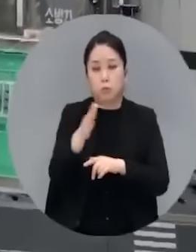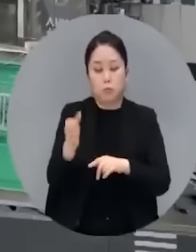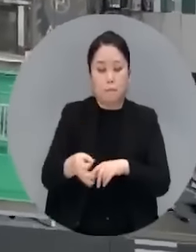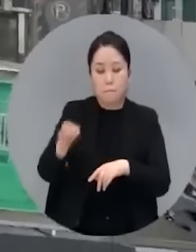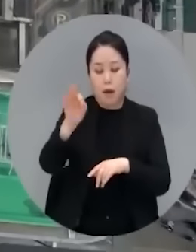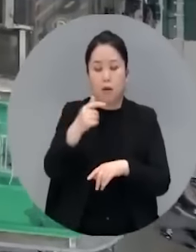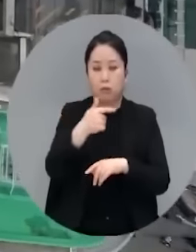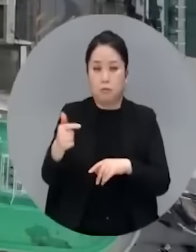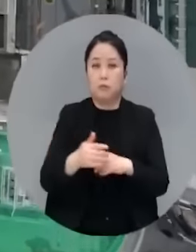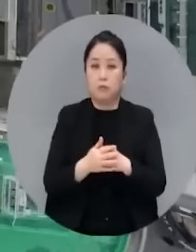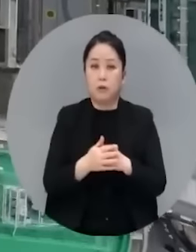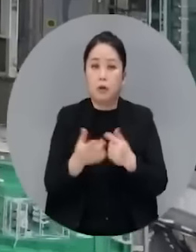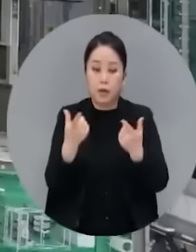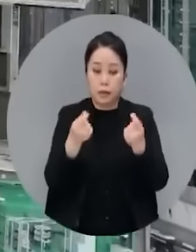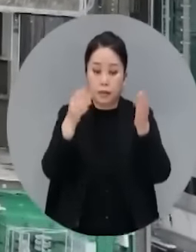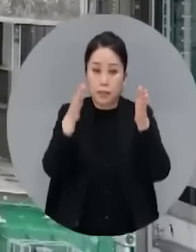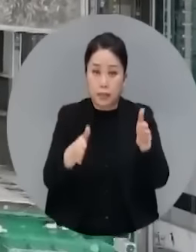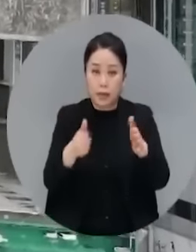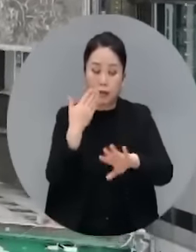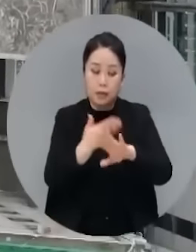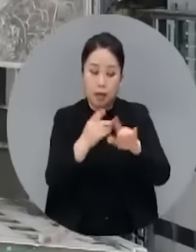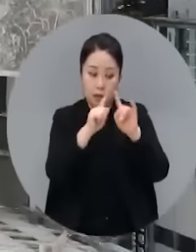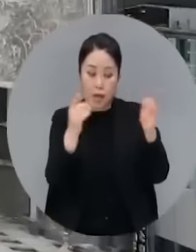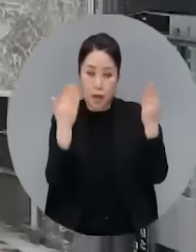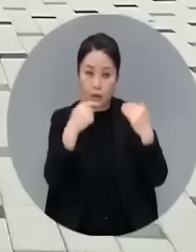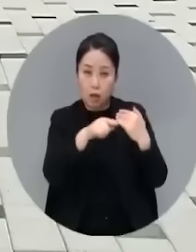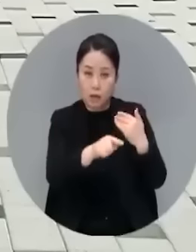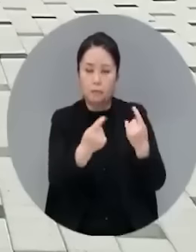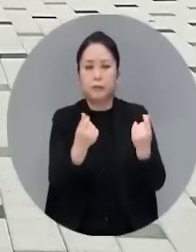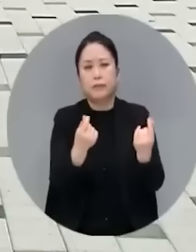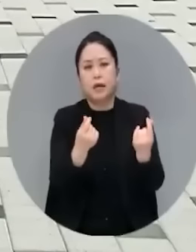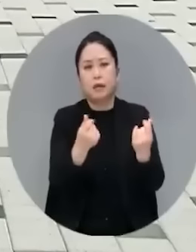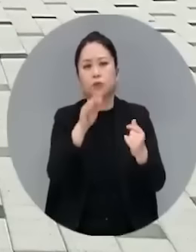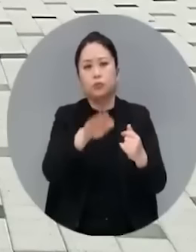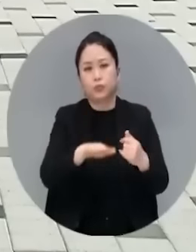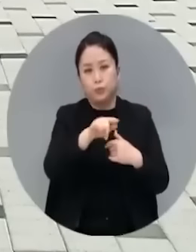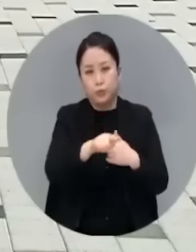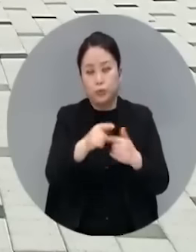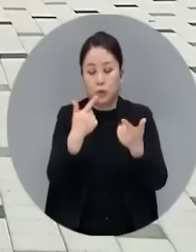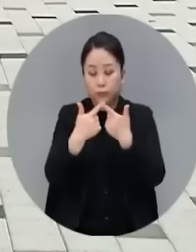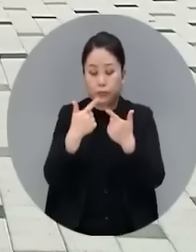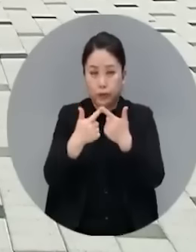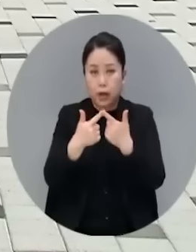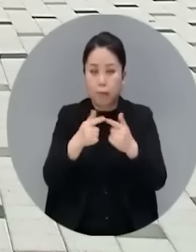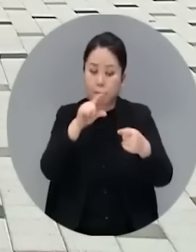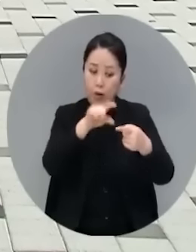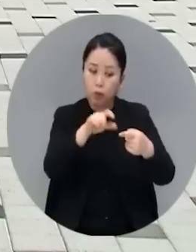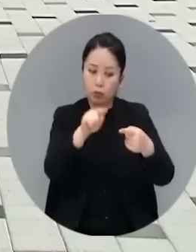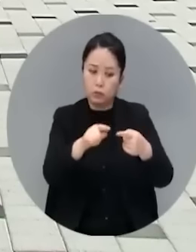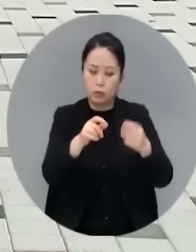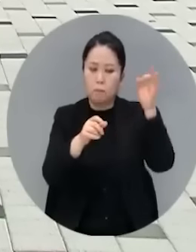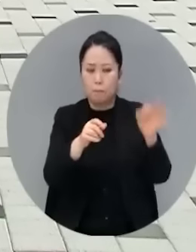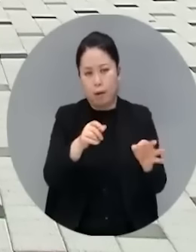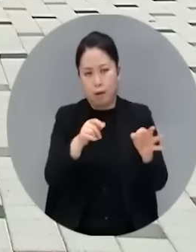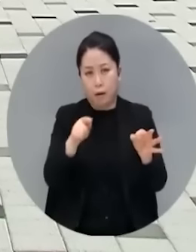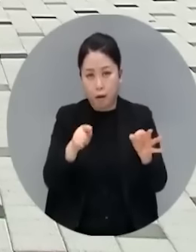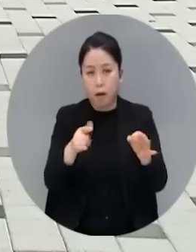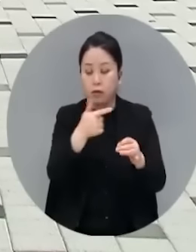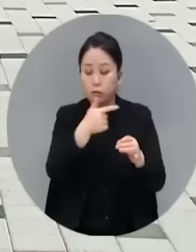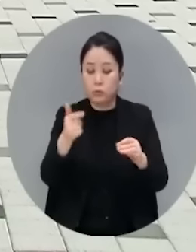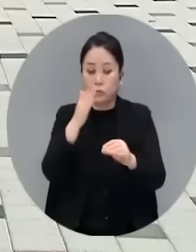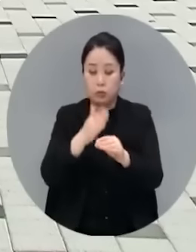올랐습니다. 같은 기간 다른 대학가는 비슷한 수준. 부산 평균치는 오히려 하락했습니다. 중대형 상가의